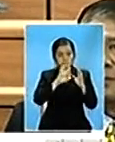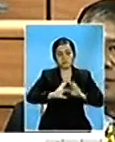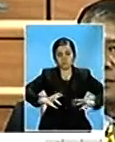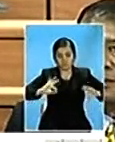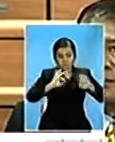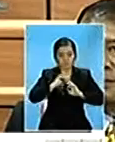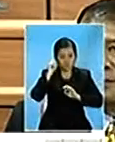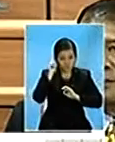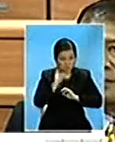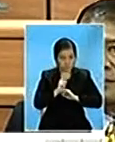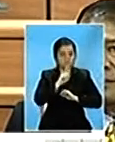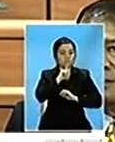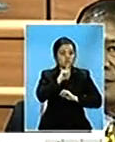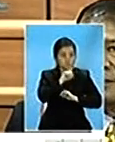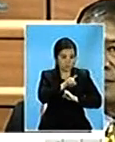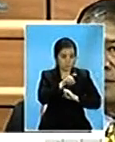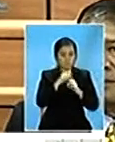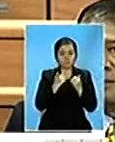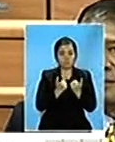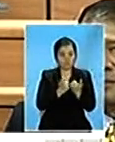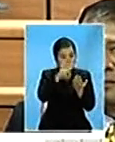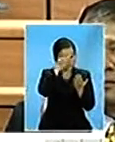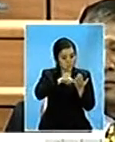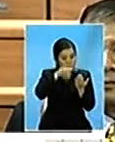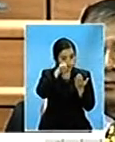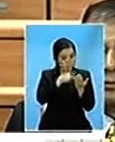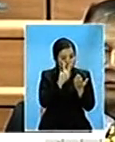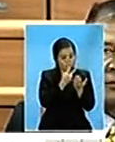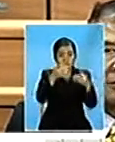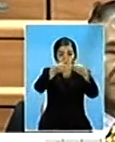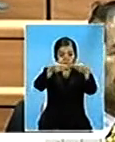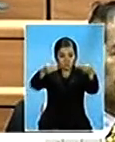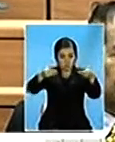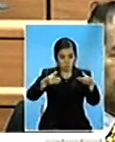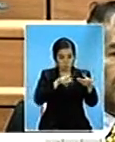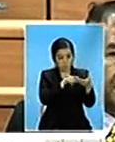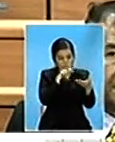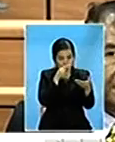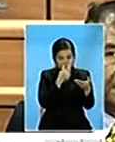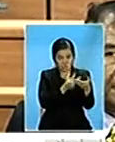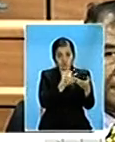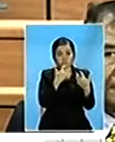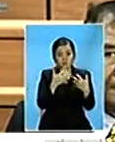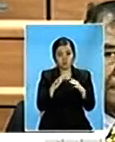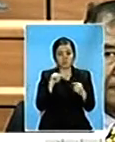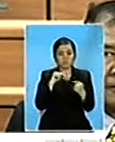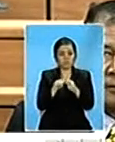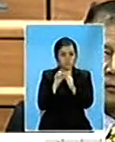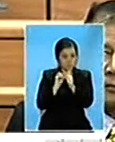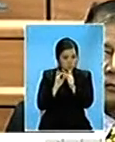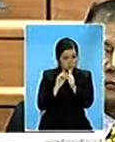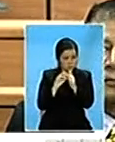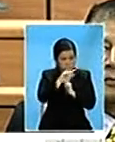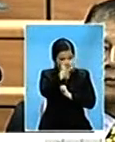อภิปรายอยู่เพราะว่าผมดูในเนื้อหาในข้อเสนอแนะในบางประการ